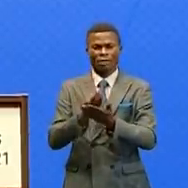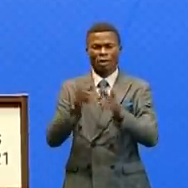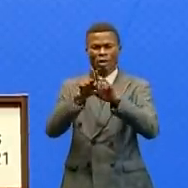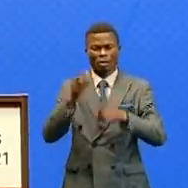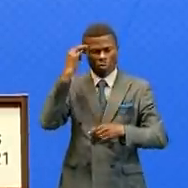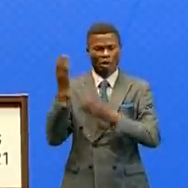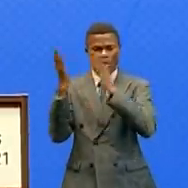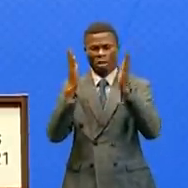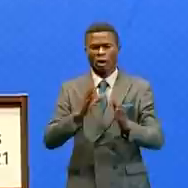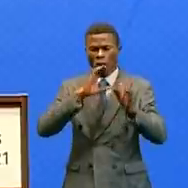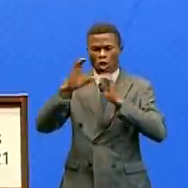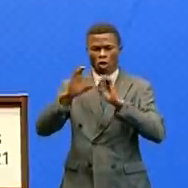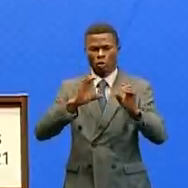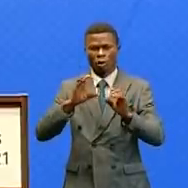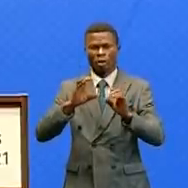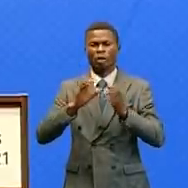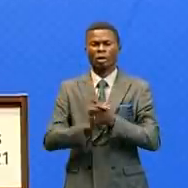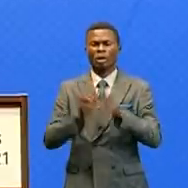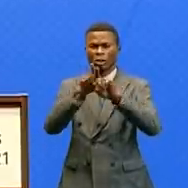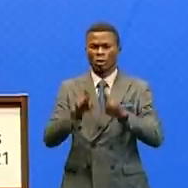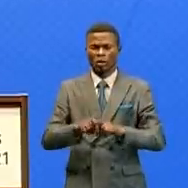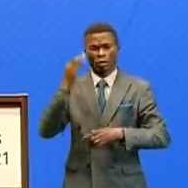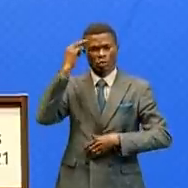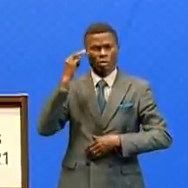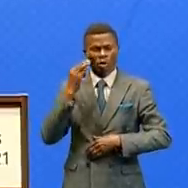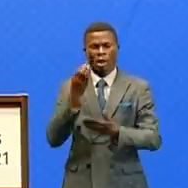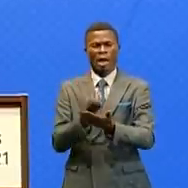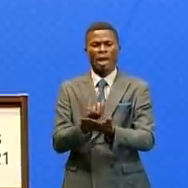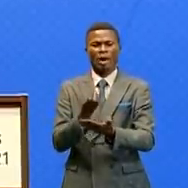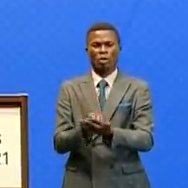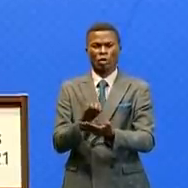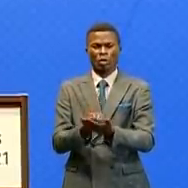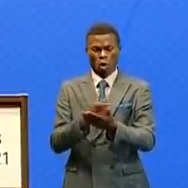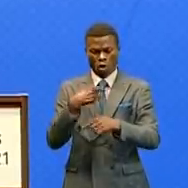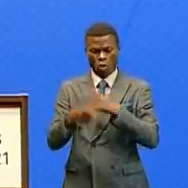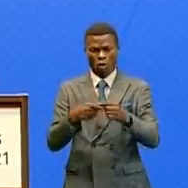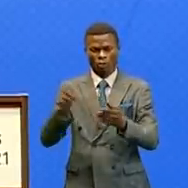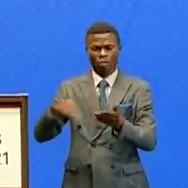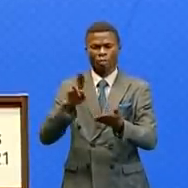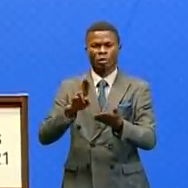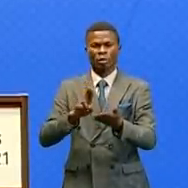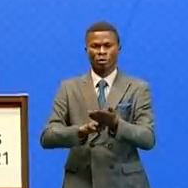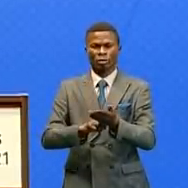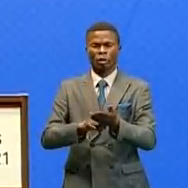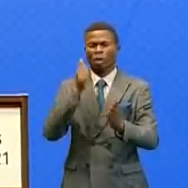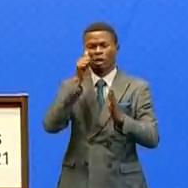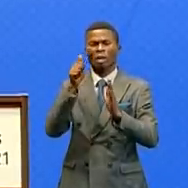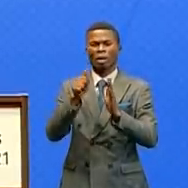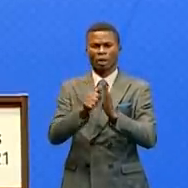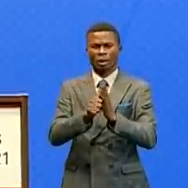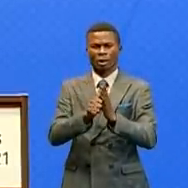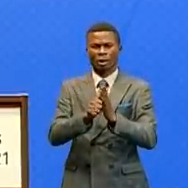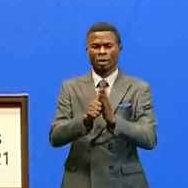de Transport et Voies de Communication ainsi que celui de l'Économie de procéder à la signature des arrêtés qui